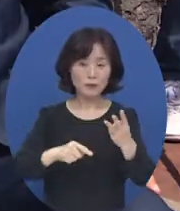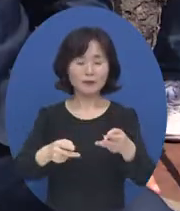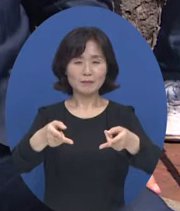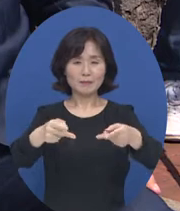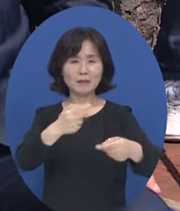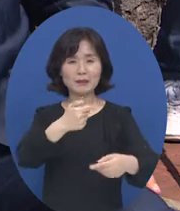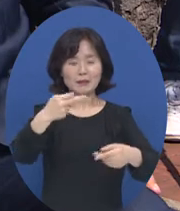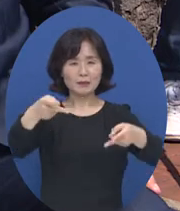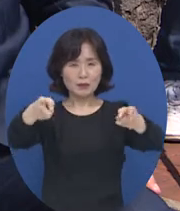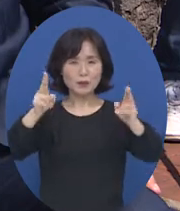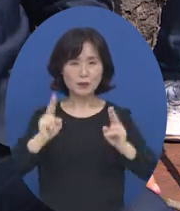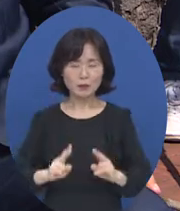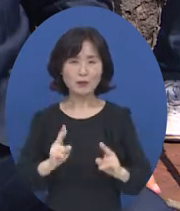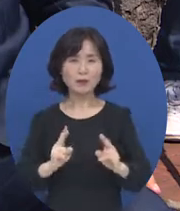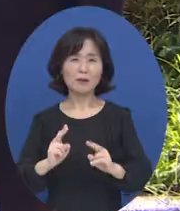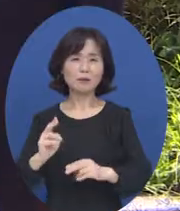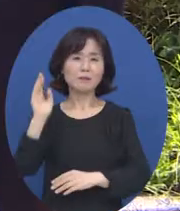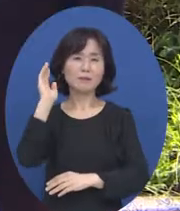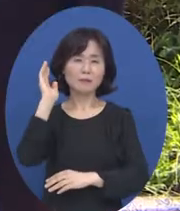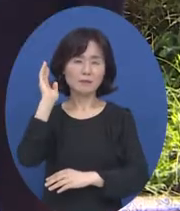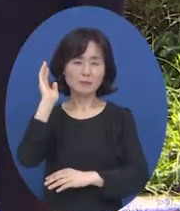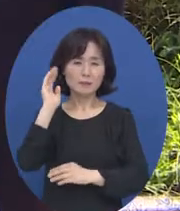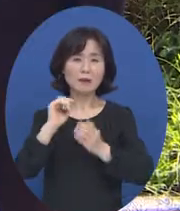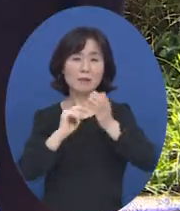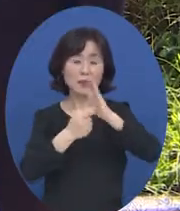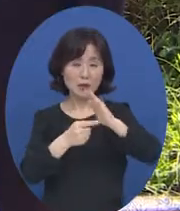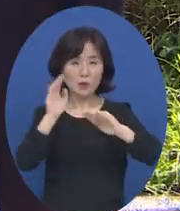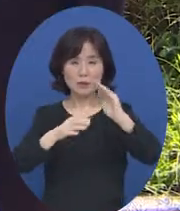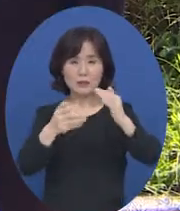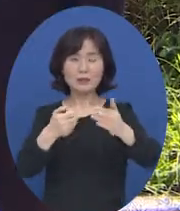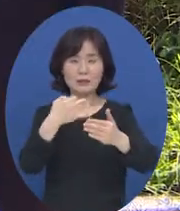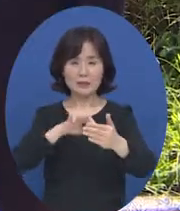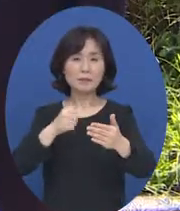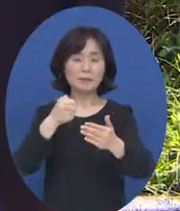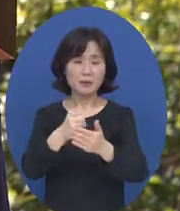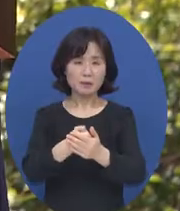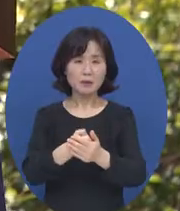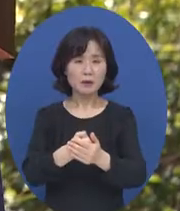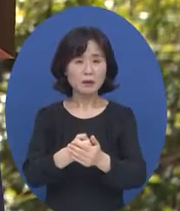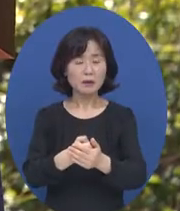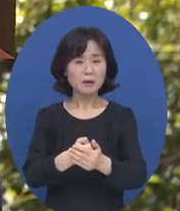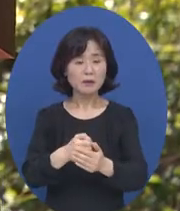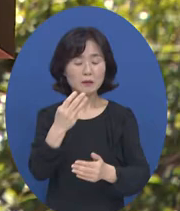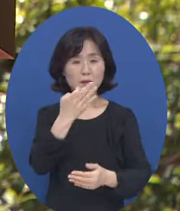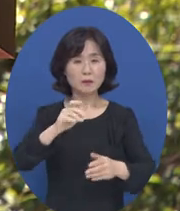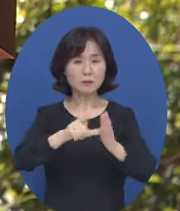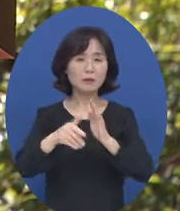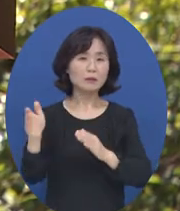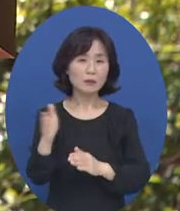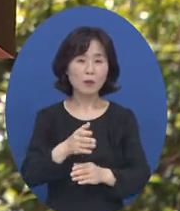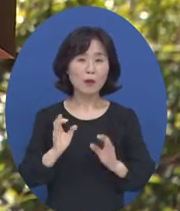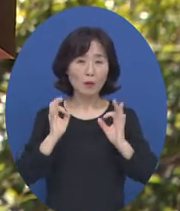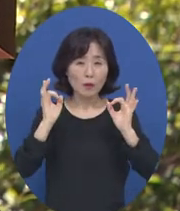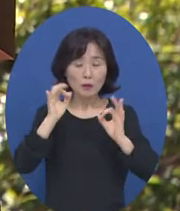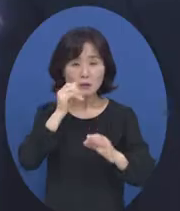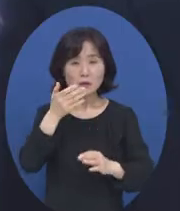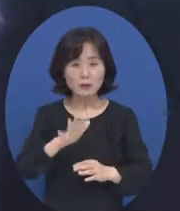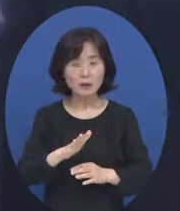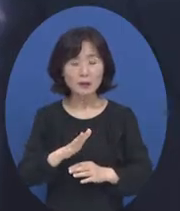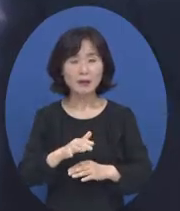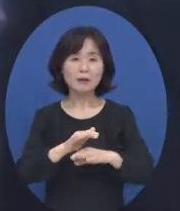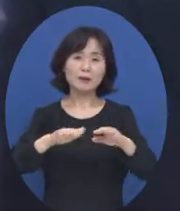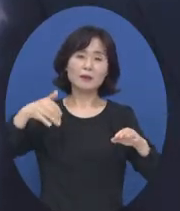발표했습니다. 이 지사는 2014년부터 행정적 노력을 했지만 해결되지 않고 있다며 최선의 방안으로 마침표를 찍기로